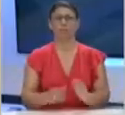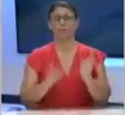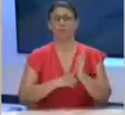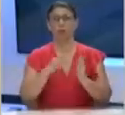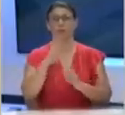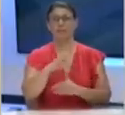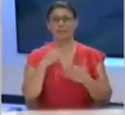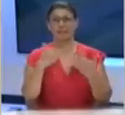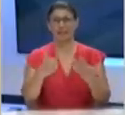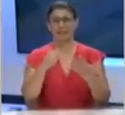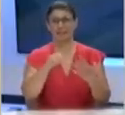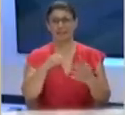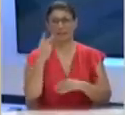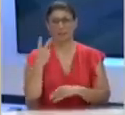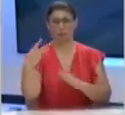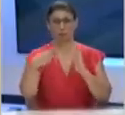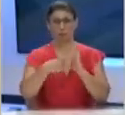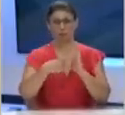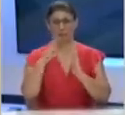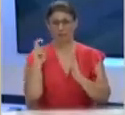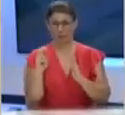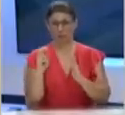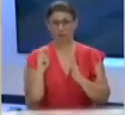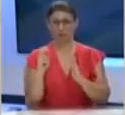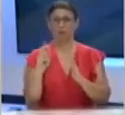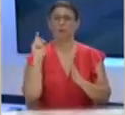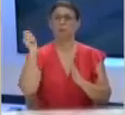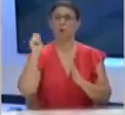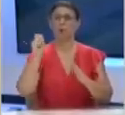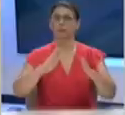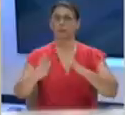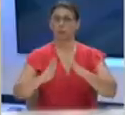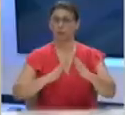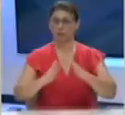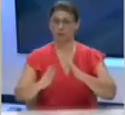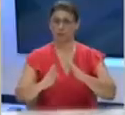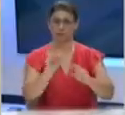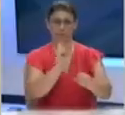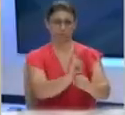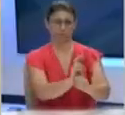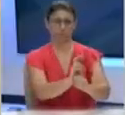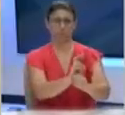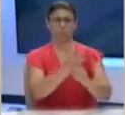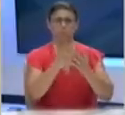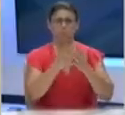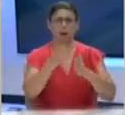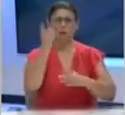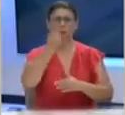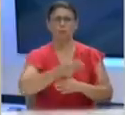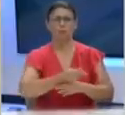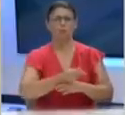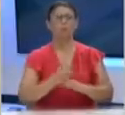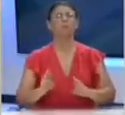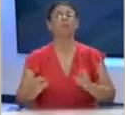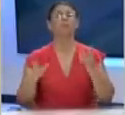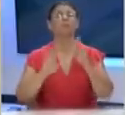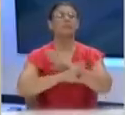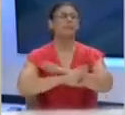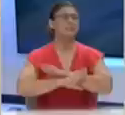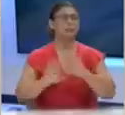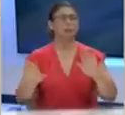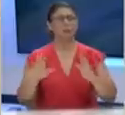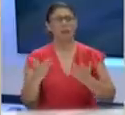νόμος 4662 του 2020 για την πολιτική προστασία παραμένει κατά ένα πολύ μεγάλο μέρος ανενεργός,